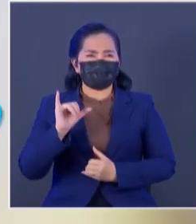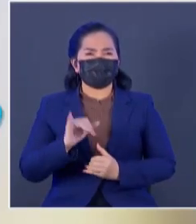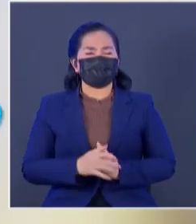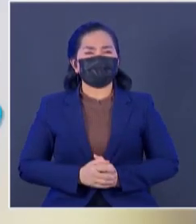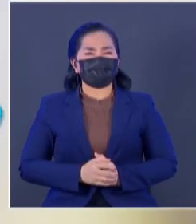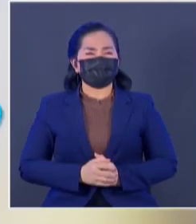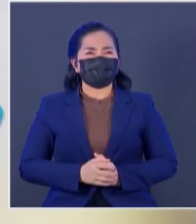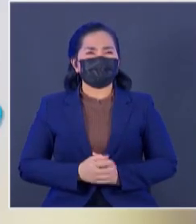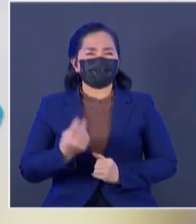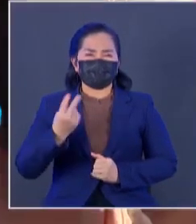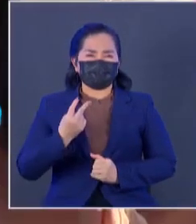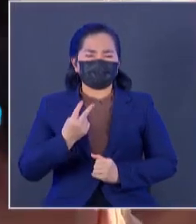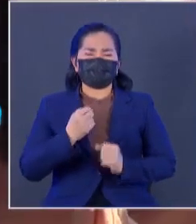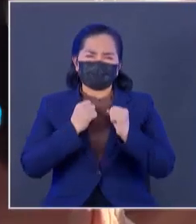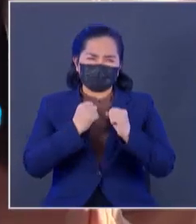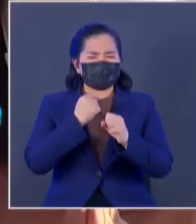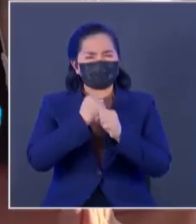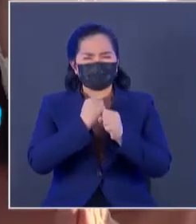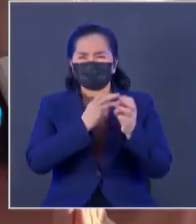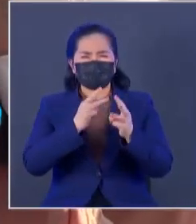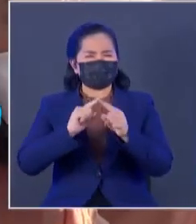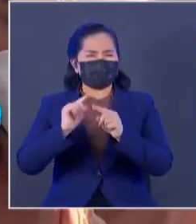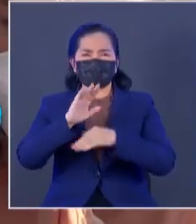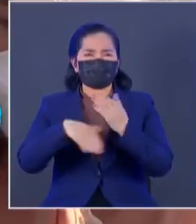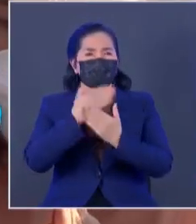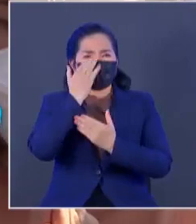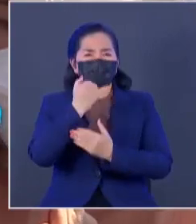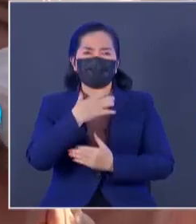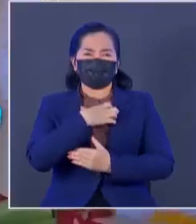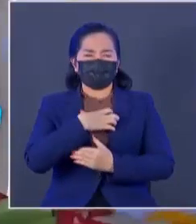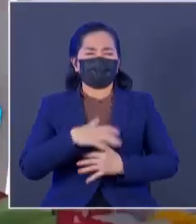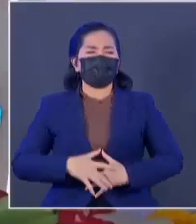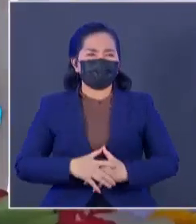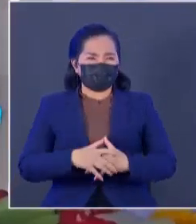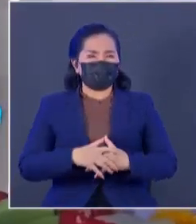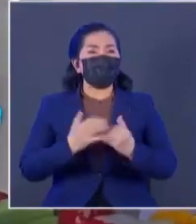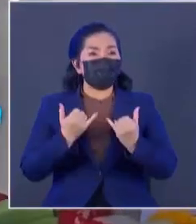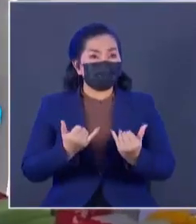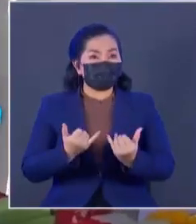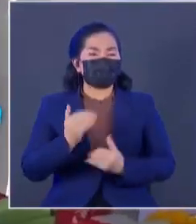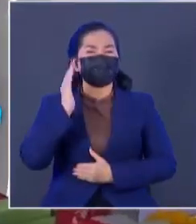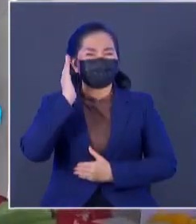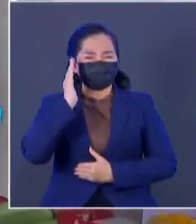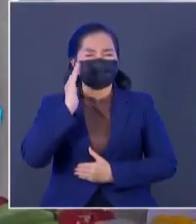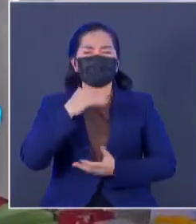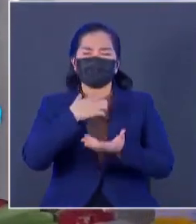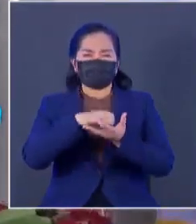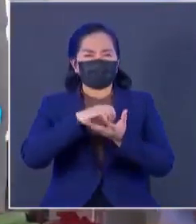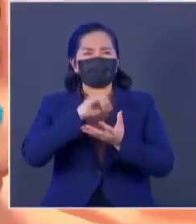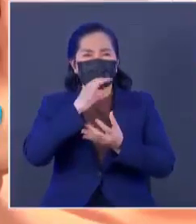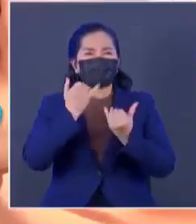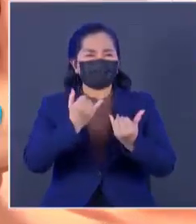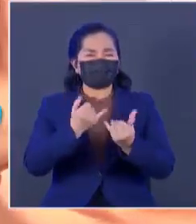ค่ะแม้ว่าทั้งคู่นะคะจะพยายามทำทุกวิถีทางเพื่อที่จะมีลูกก็ตามล่าสุดนะคะพุทธพุทธิชัยก็เผยว่าต